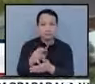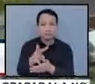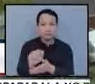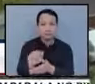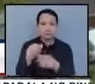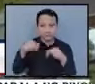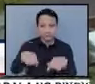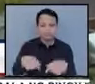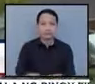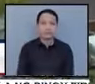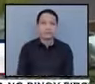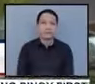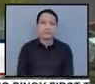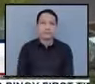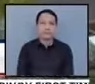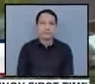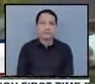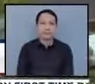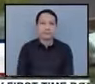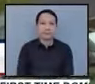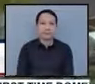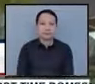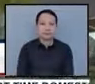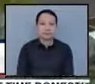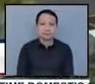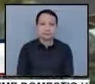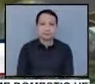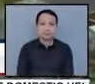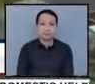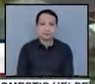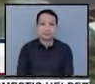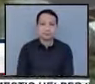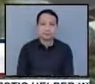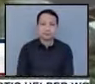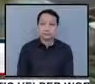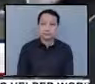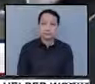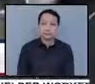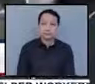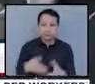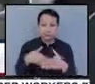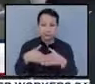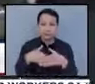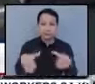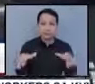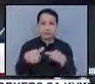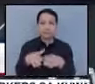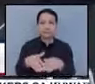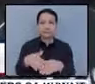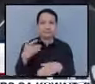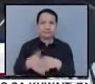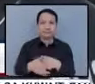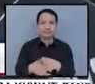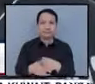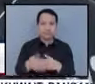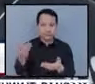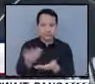Bakit? Maluwag eh. Hindi ba sige? Tsaka mukha mura sir eh. Dito medyo sariwa dito